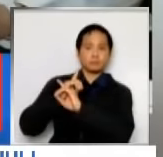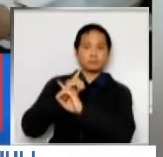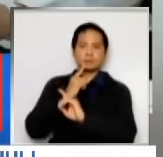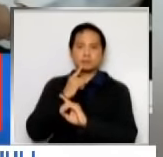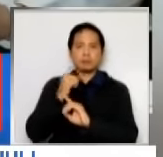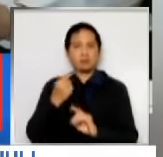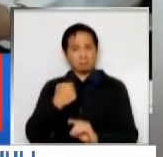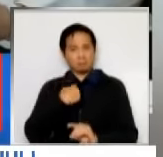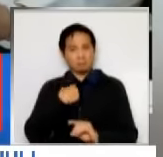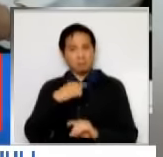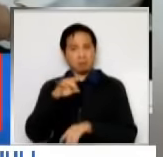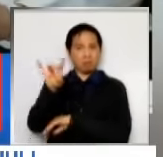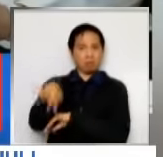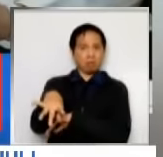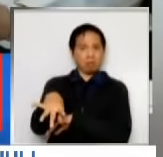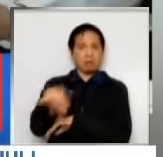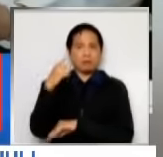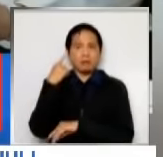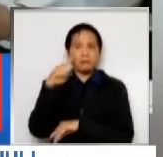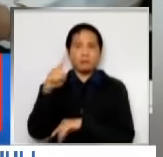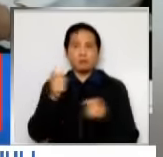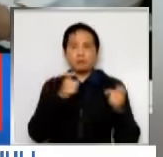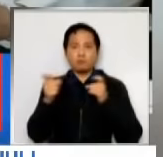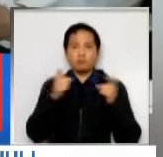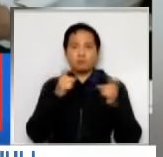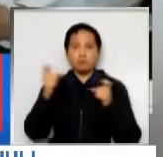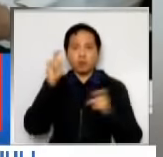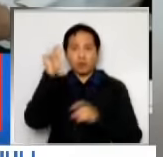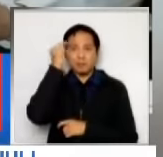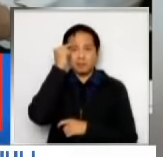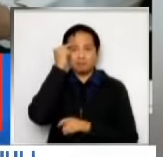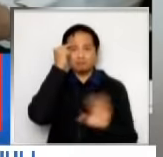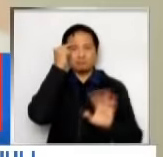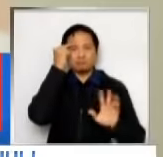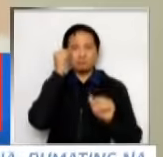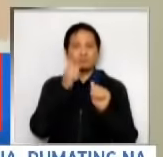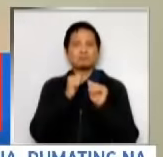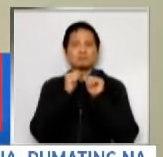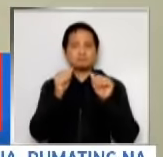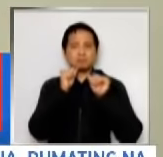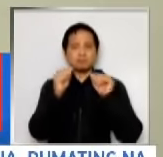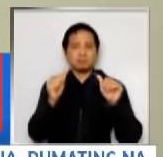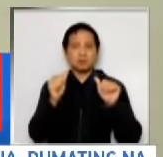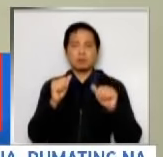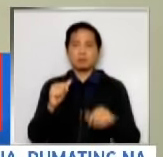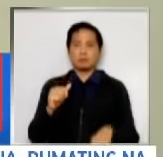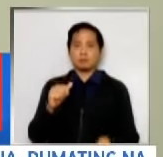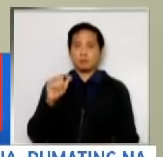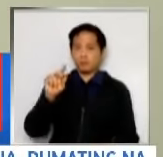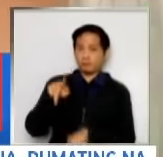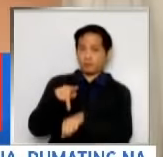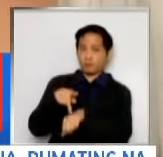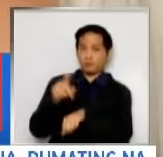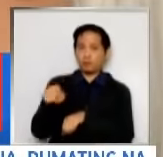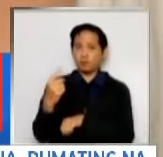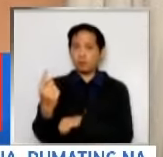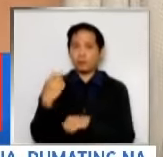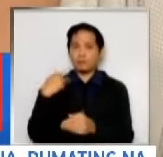ang pagtugon ng pamahalaan sa pandemic. Anya, hindi lang daw Pilipinas ang may lockdown at nagkakaroon ng